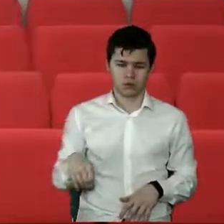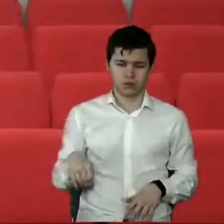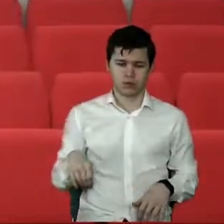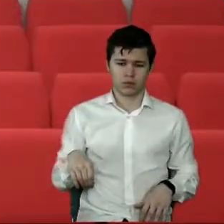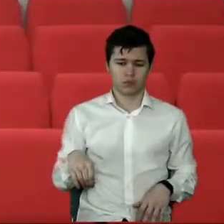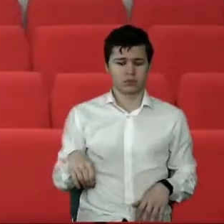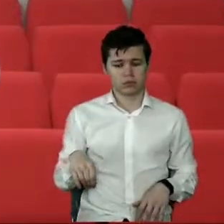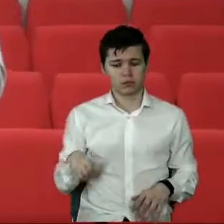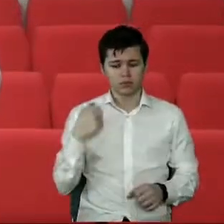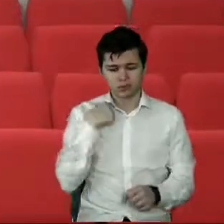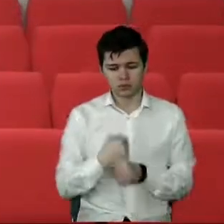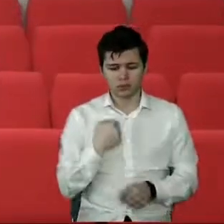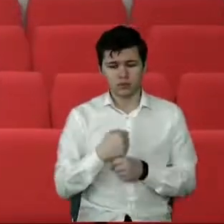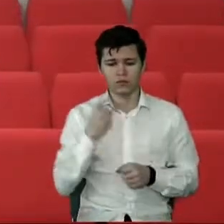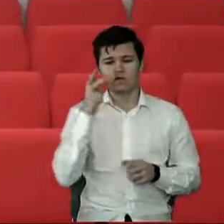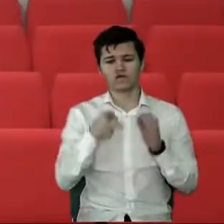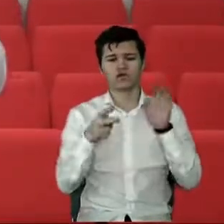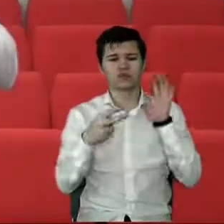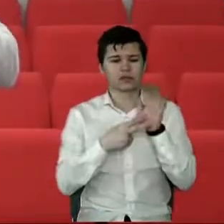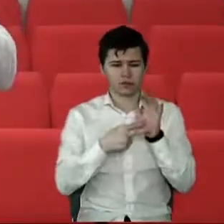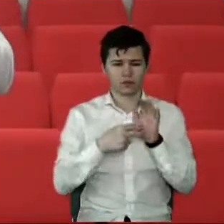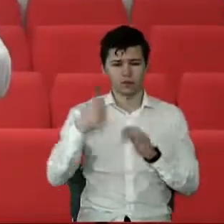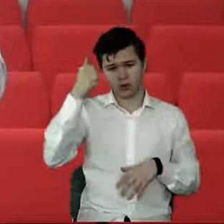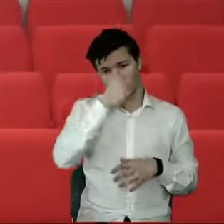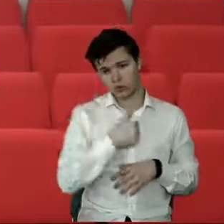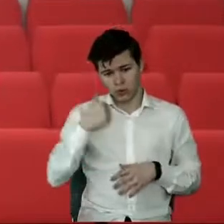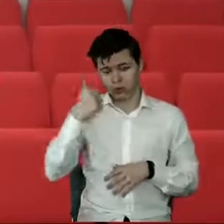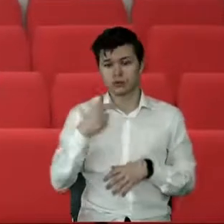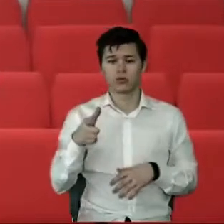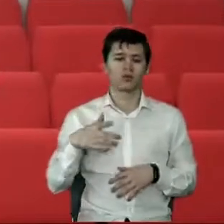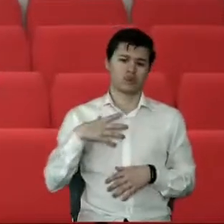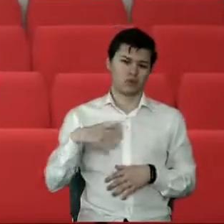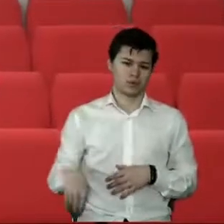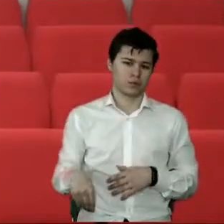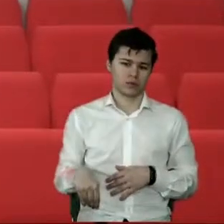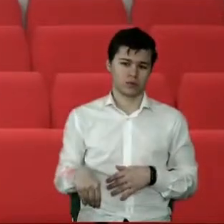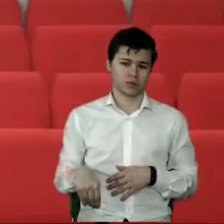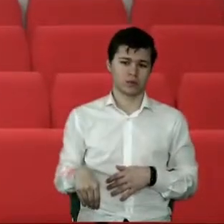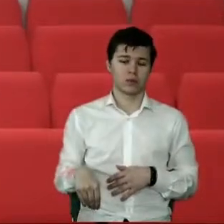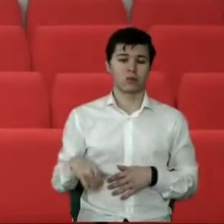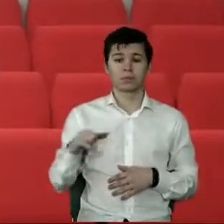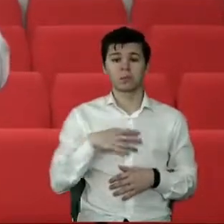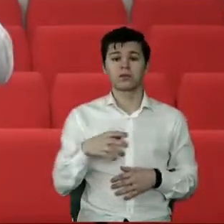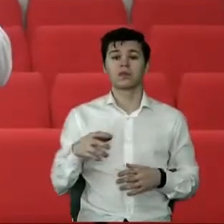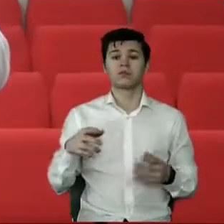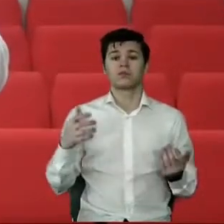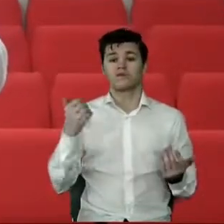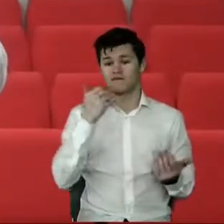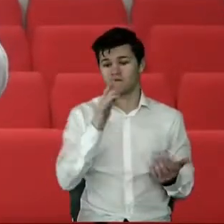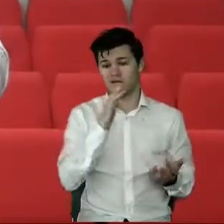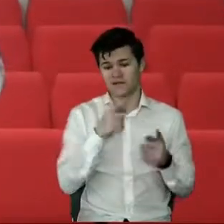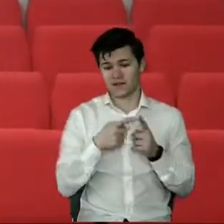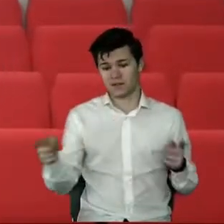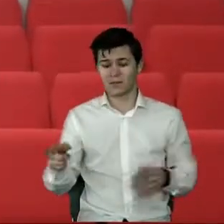В 2007 году он умер и видел, как уже 20 лет его дорогой ходили люди. По